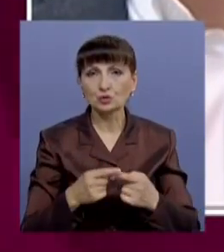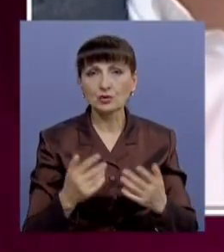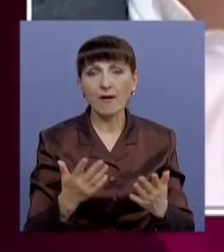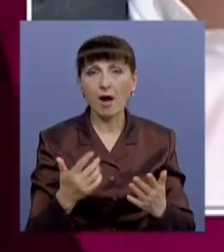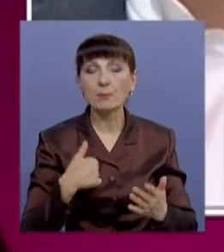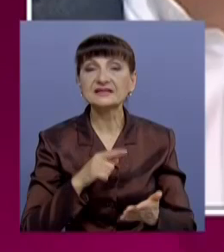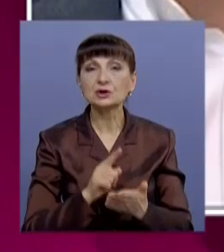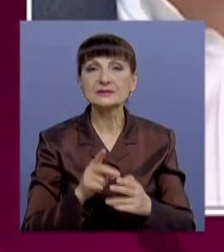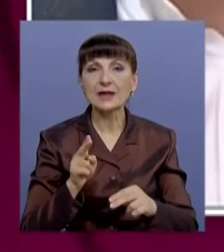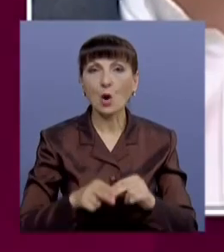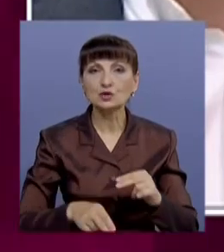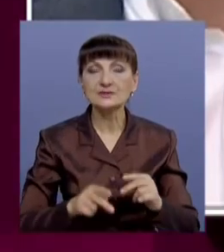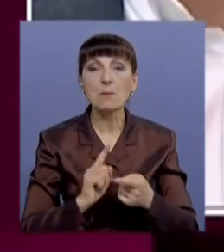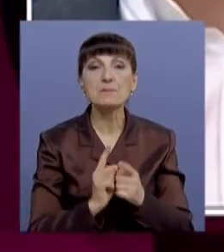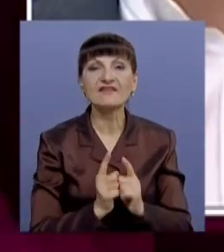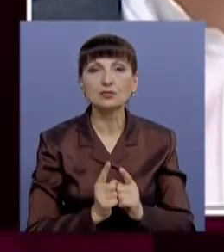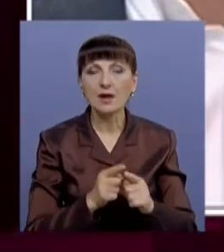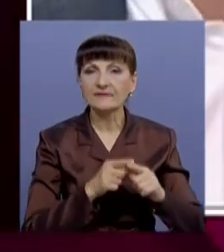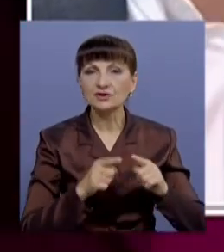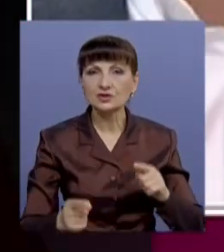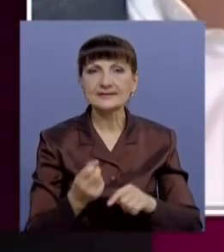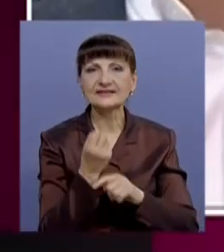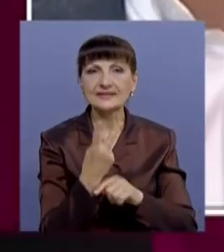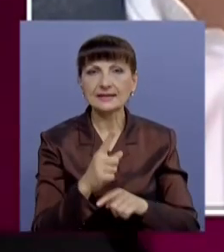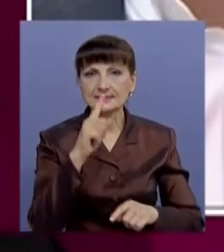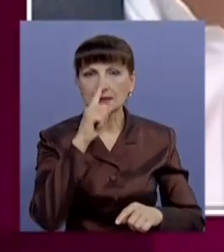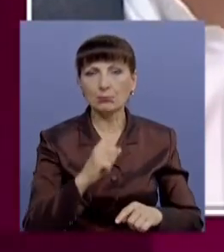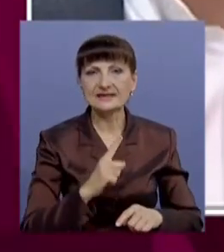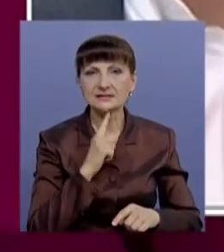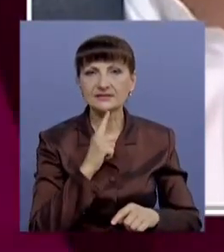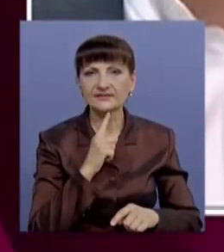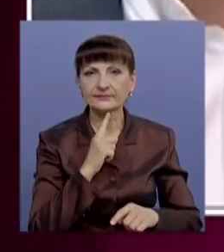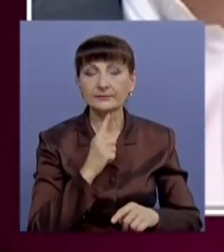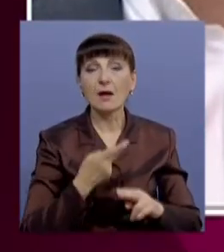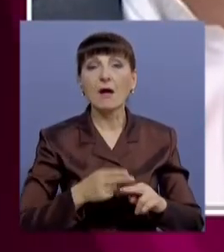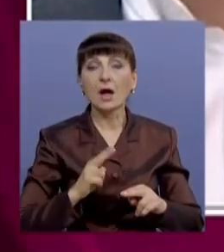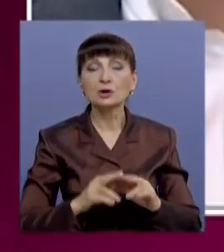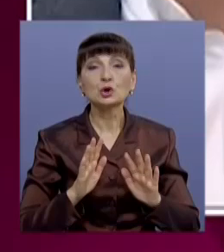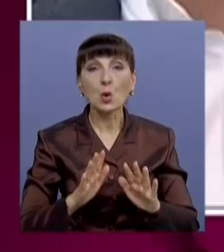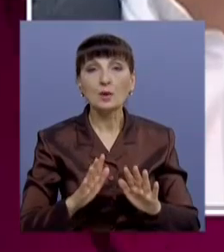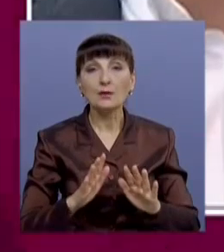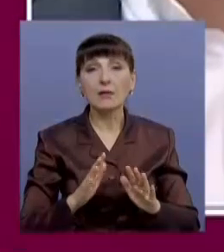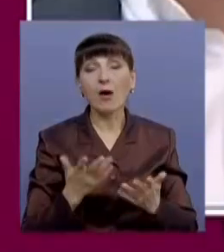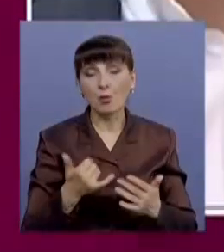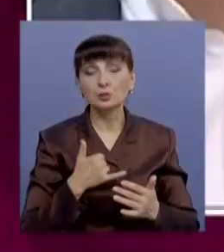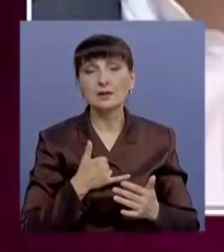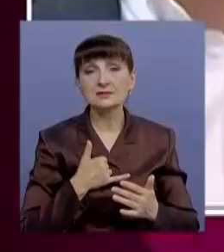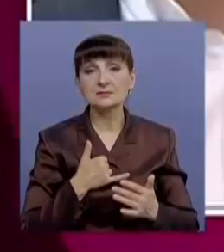Мы должны закончить перевод в течение 12 месяцев. Это то, как устроена у нас